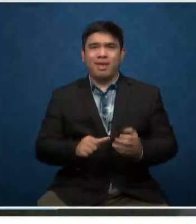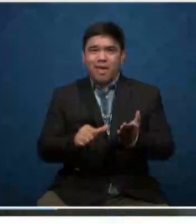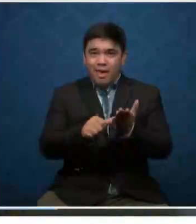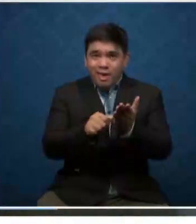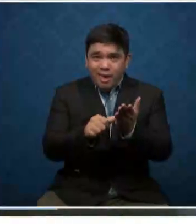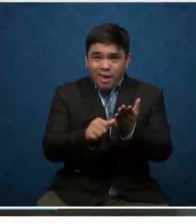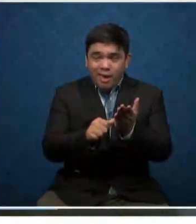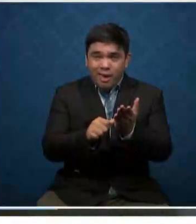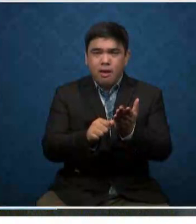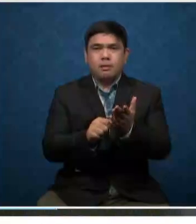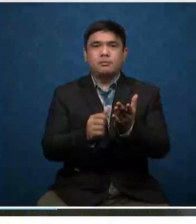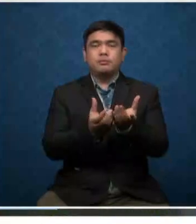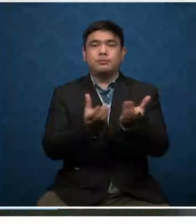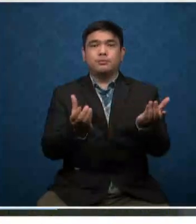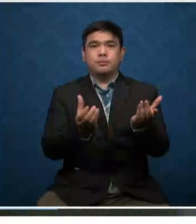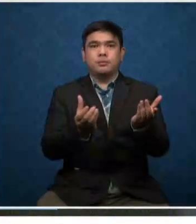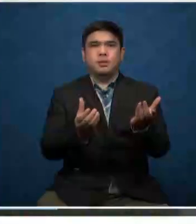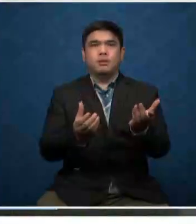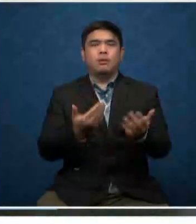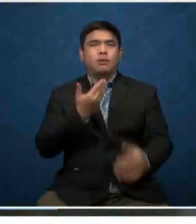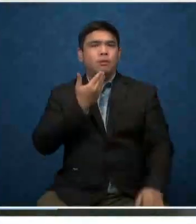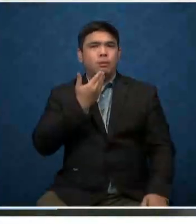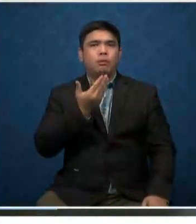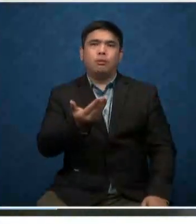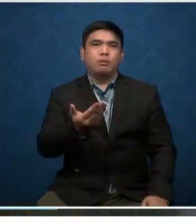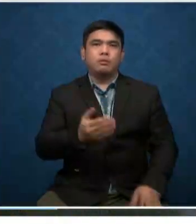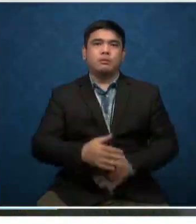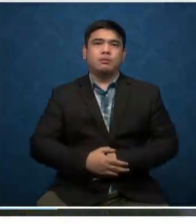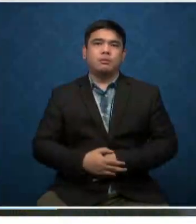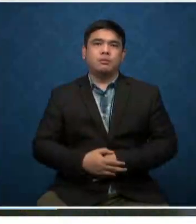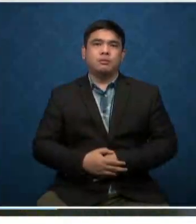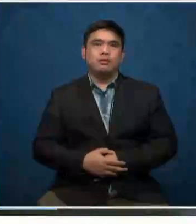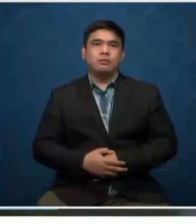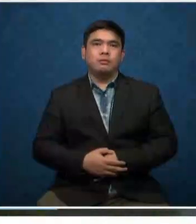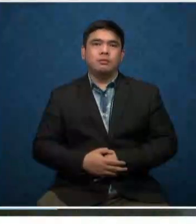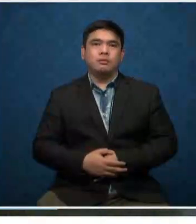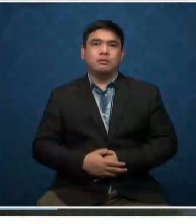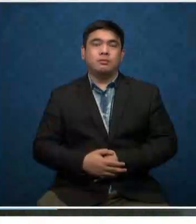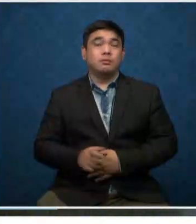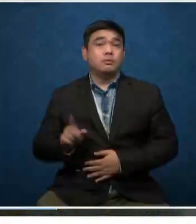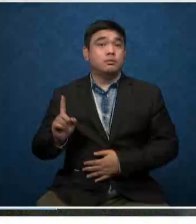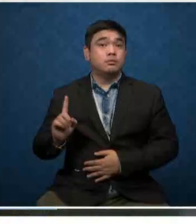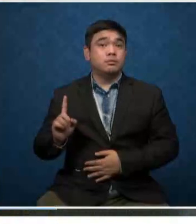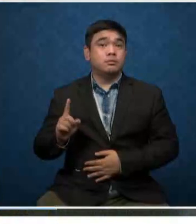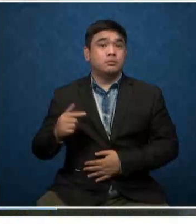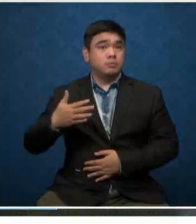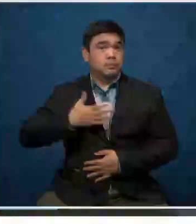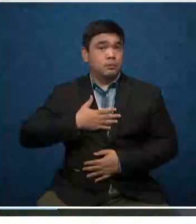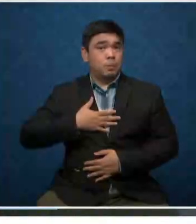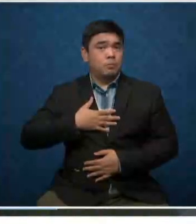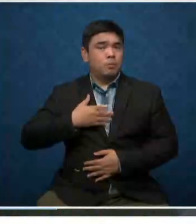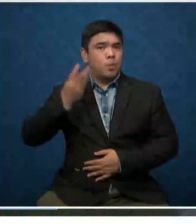รัฐธรรมนูญมาตลอดเวลาแล้วในการอภิปรายของพวกเรา